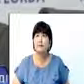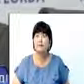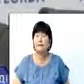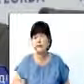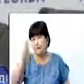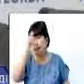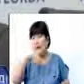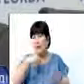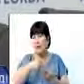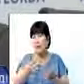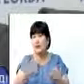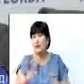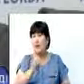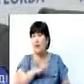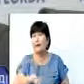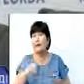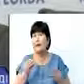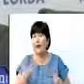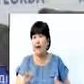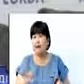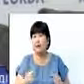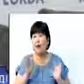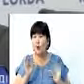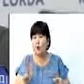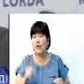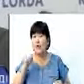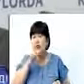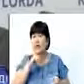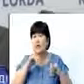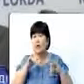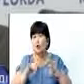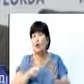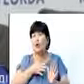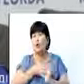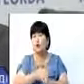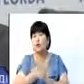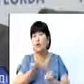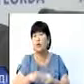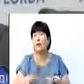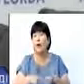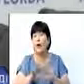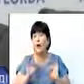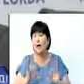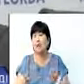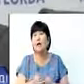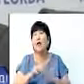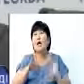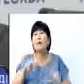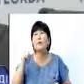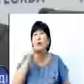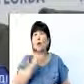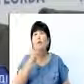Мемлекет сатып алу үшін пайдаланатын ақшаны оңтайлы және тиімді жұмсау заман қағидаттары болып табылады. Жалпы